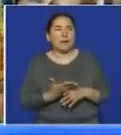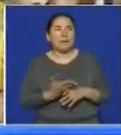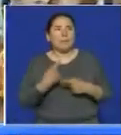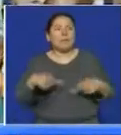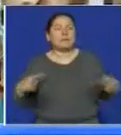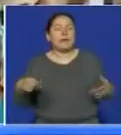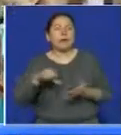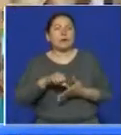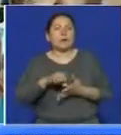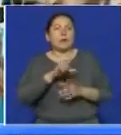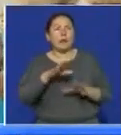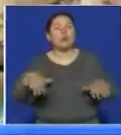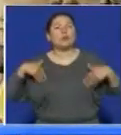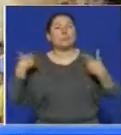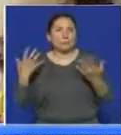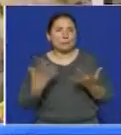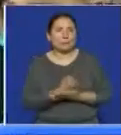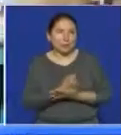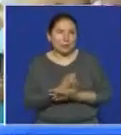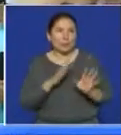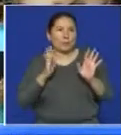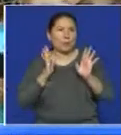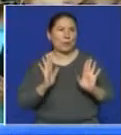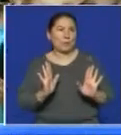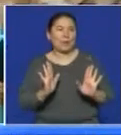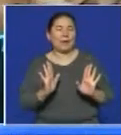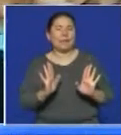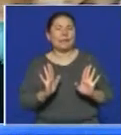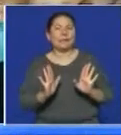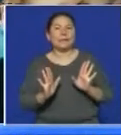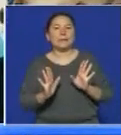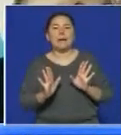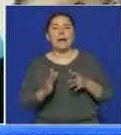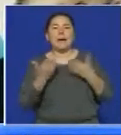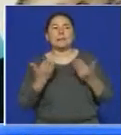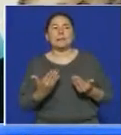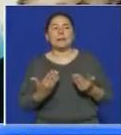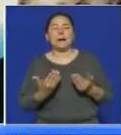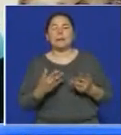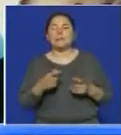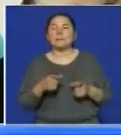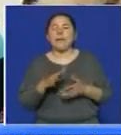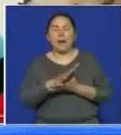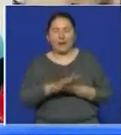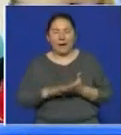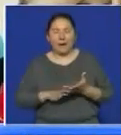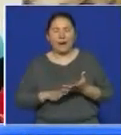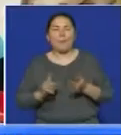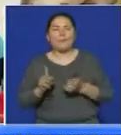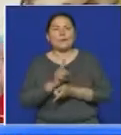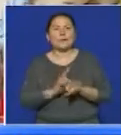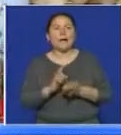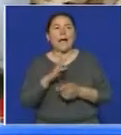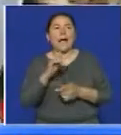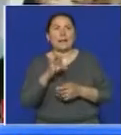Басқа қатысушыларға да сәттілік тілеймін. Тек гран-при алмаса да, тек тоқтап қалмай, ары қарай өздерінің